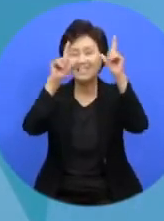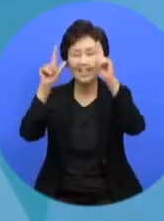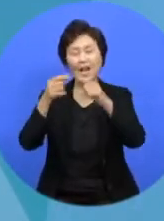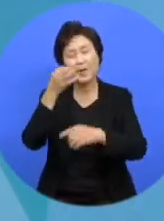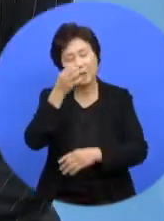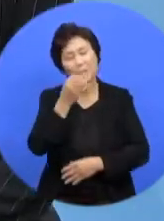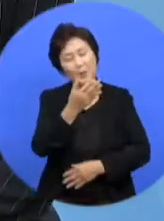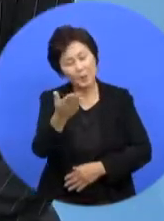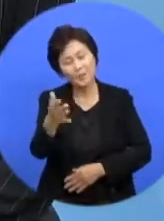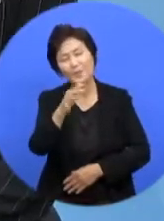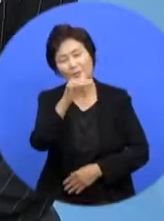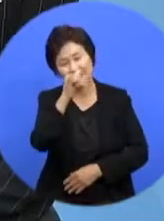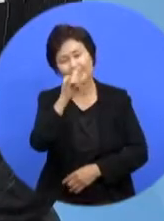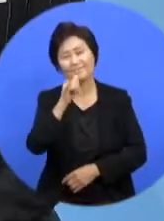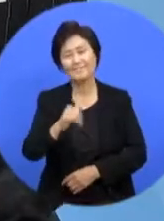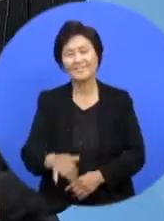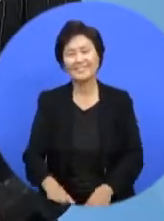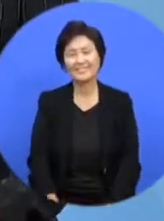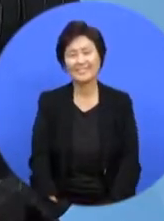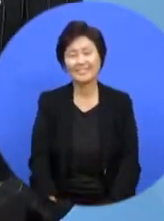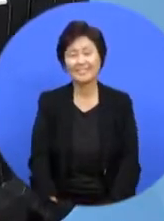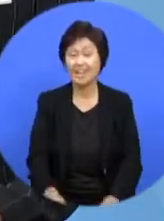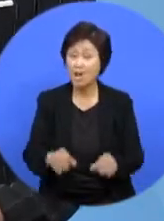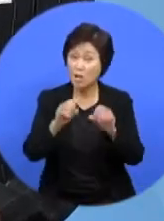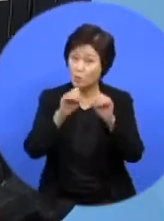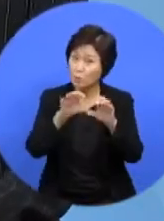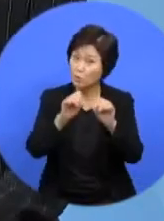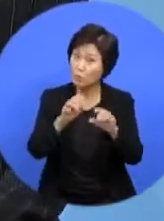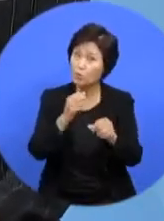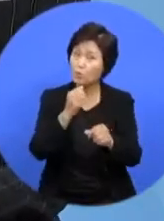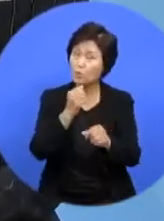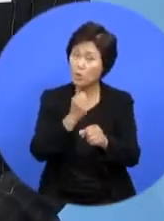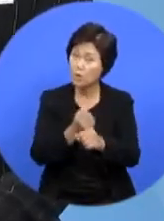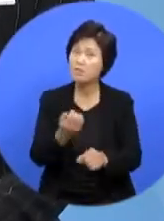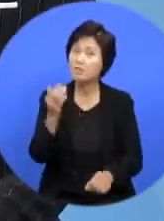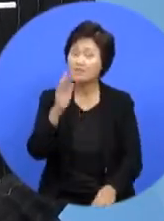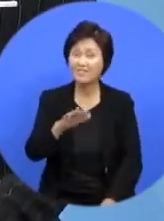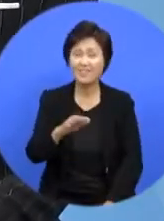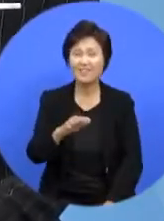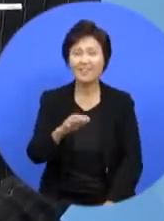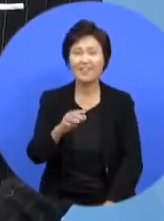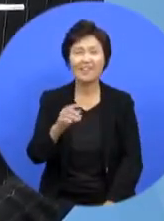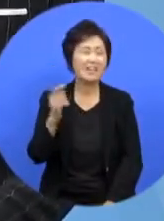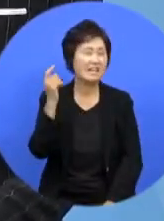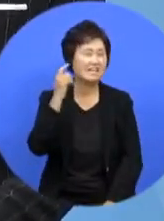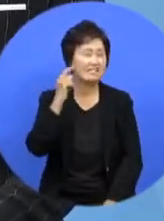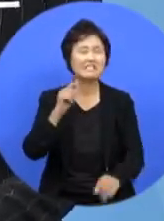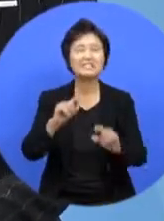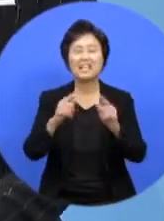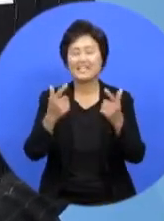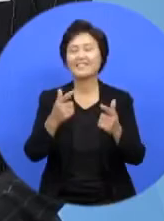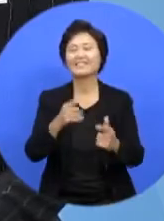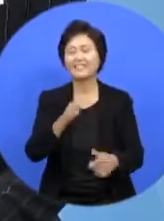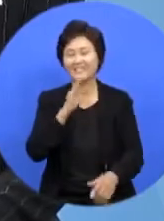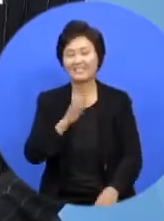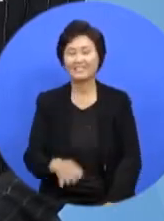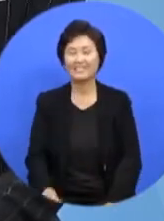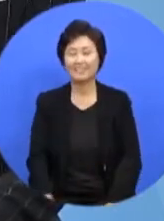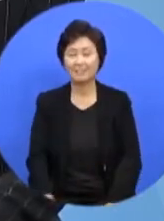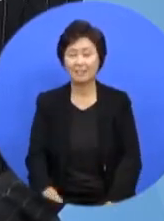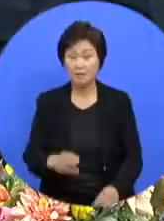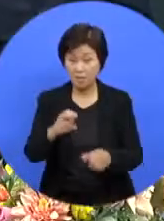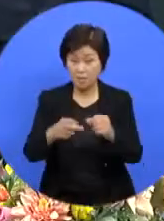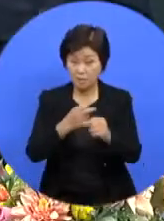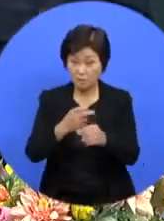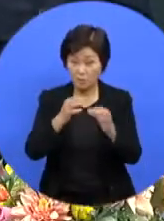얘기는 듣고 싶은 얘기만 들으셨군요. 그래. 아니 12년 동안 옆에 있는데 목사님이 복음 안 전했다는 건 이건 말이 안 돼요. 근데 그점